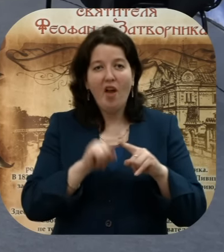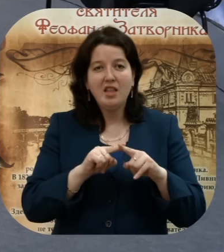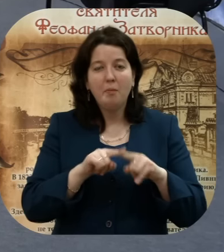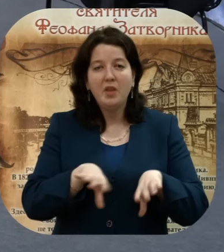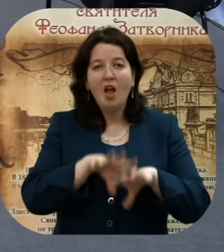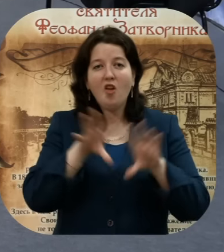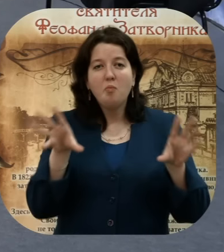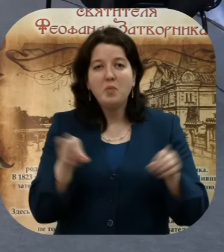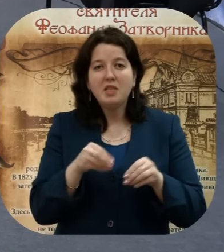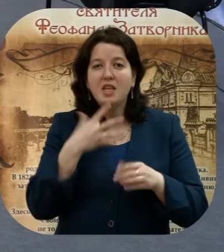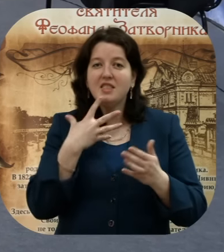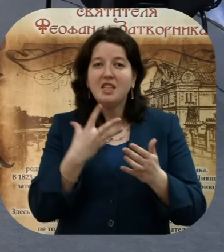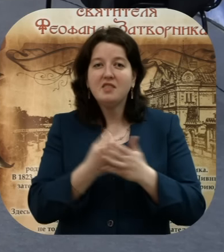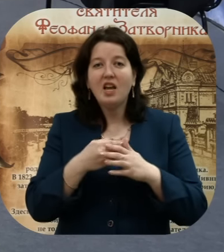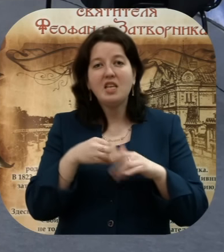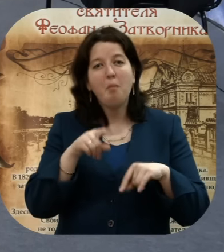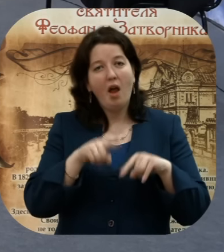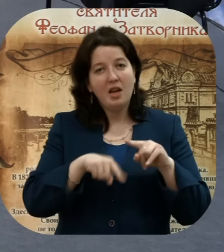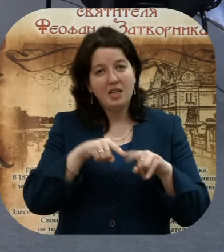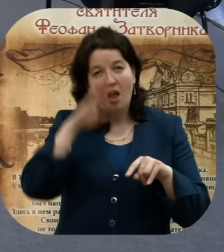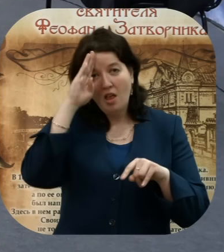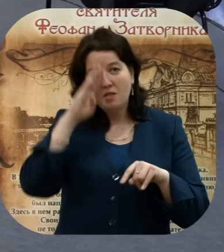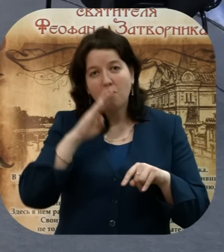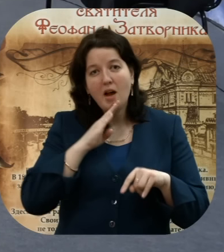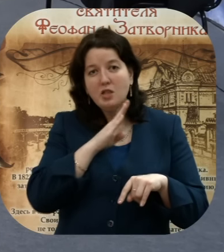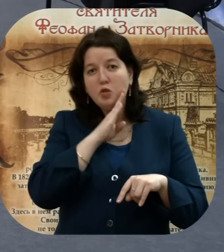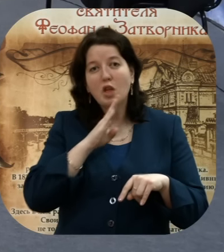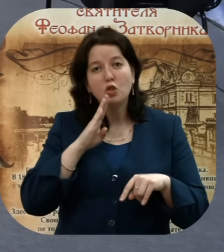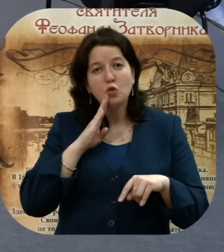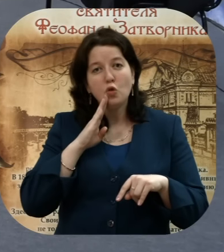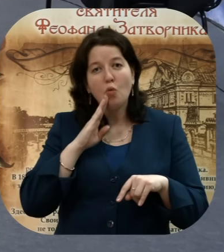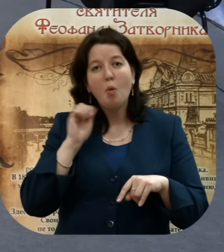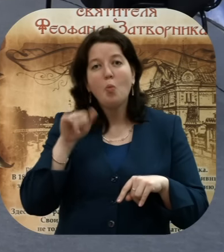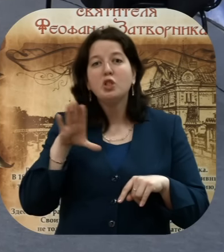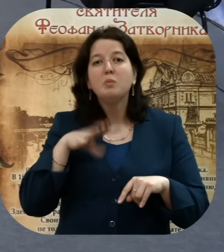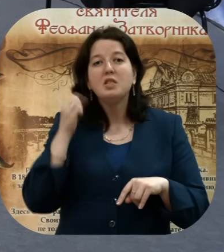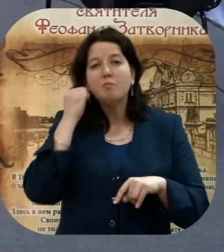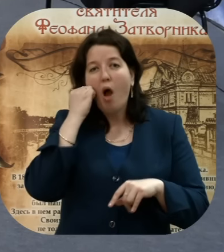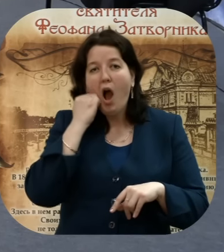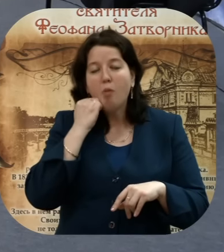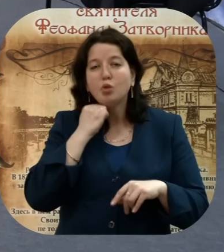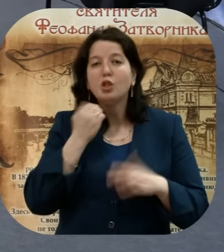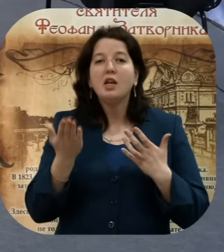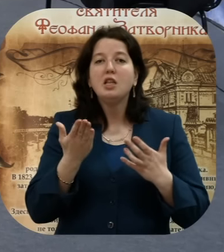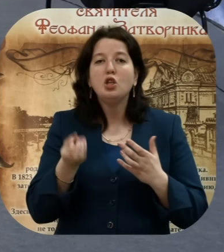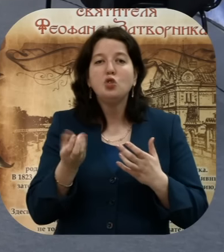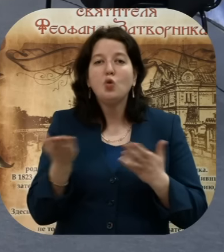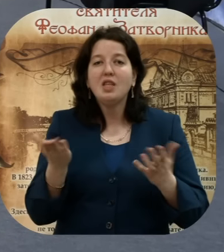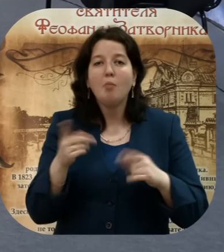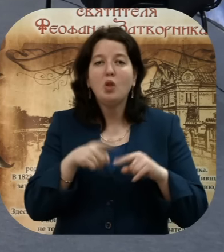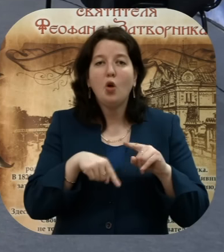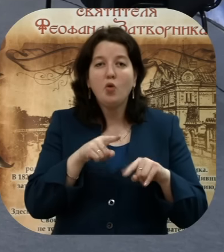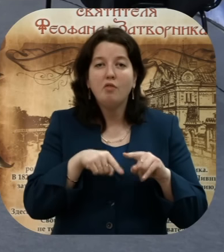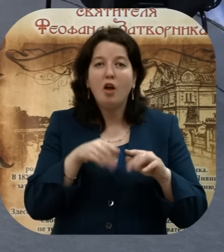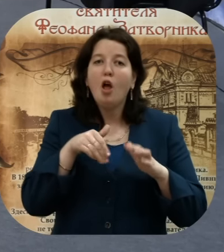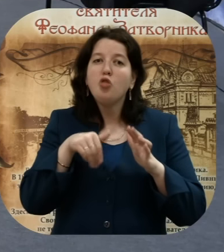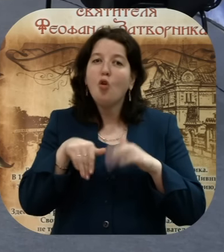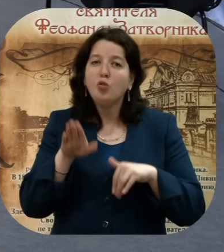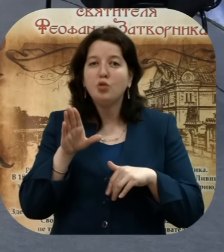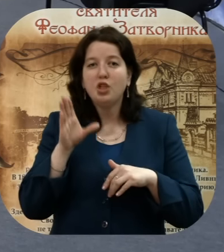Вместе с родителями, с матерью, с отцом, с бабушкой там или с кем-то. Вот так. Но лучше именно, когда